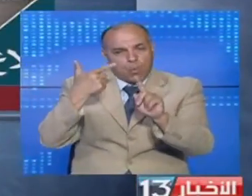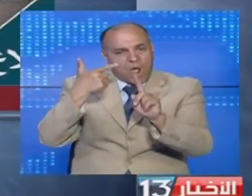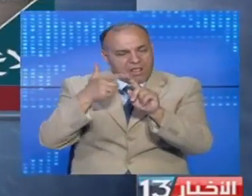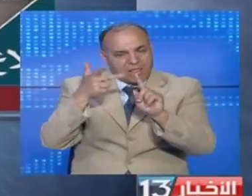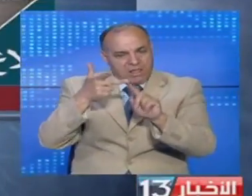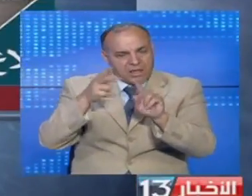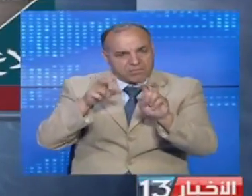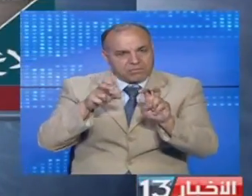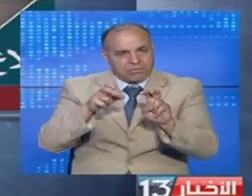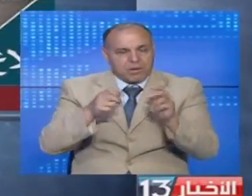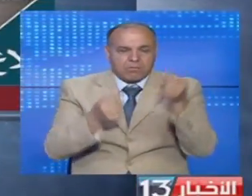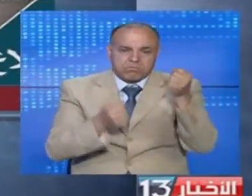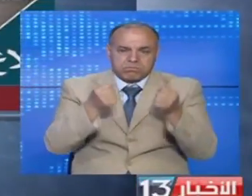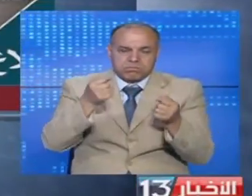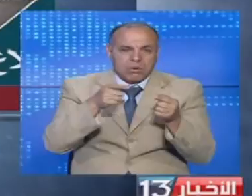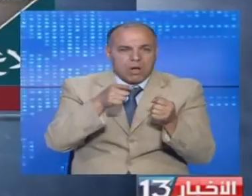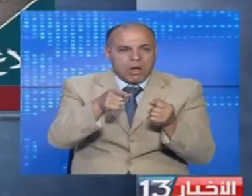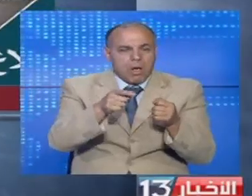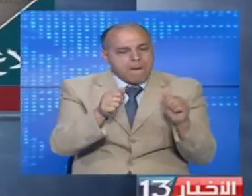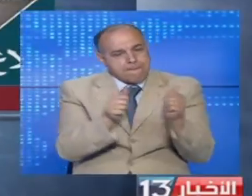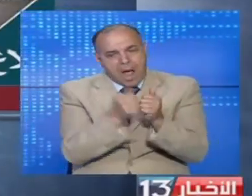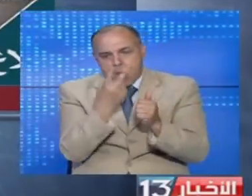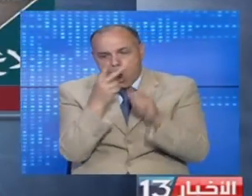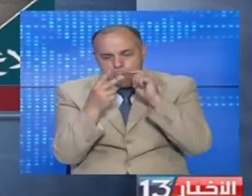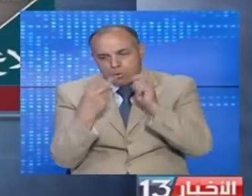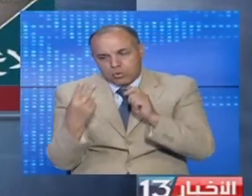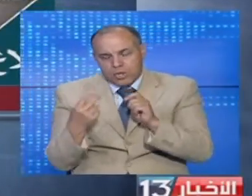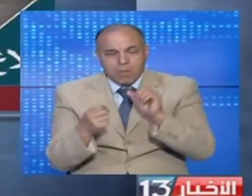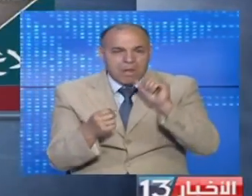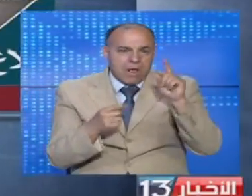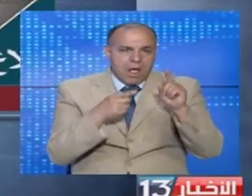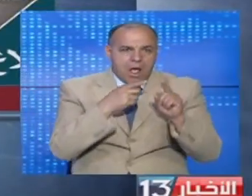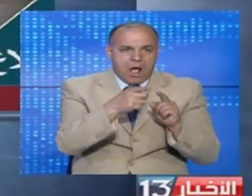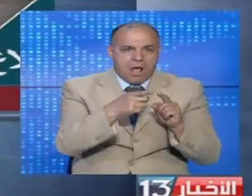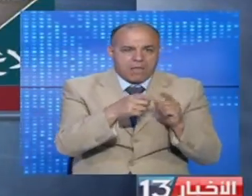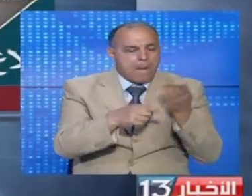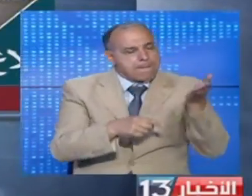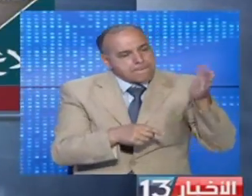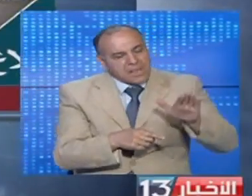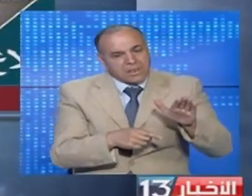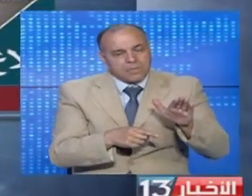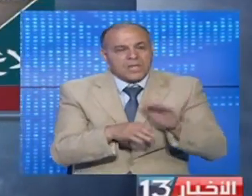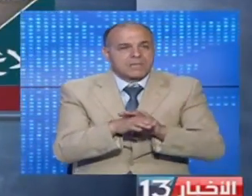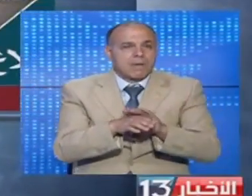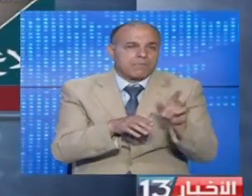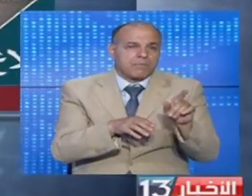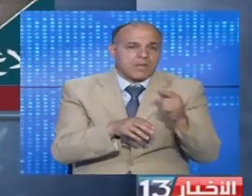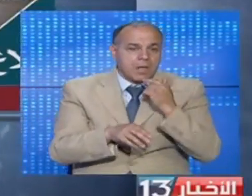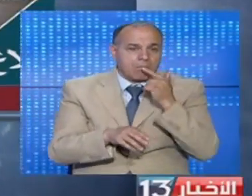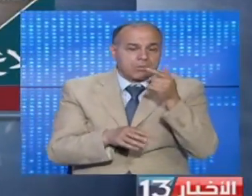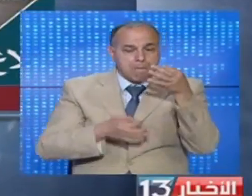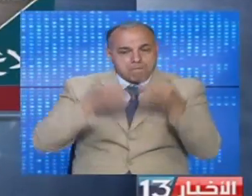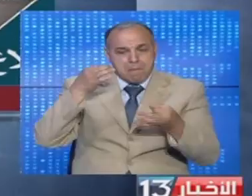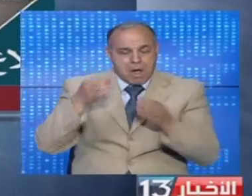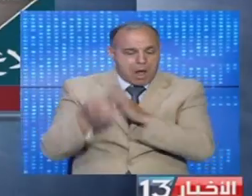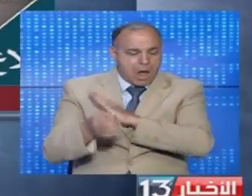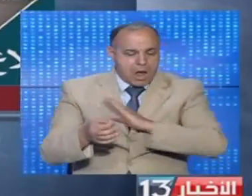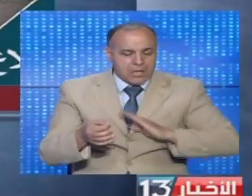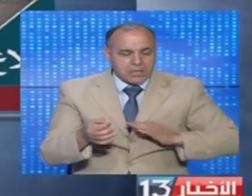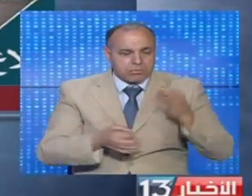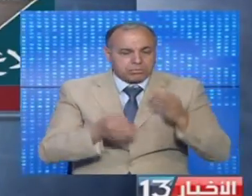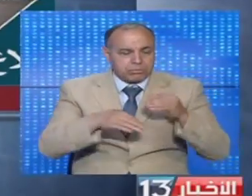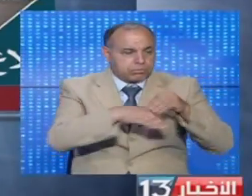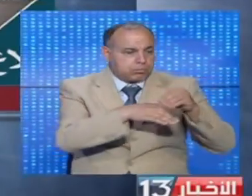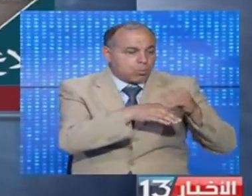وعلى متنها السائق ومرافق له تبين انه قد توفي وقد اذنت النيابه العسكريه بعد